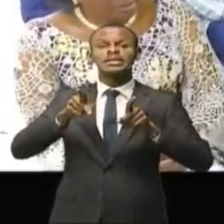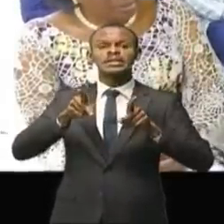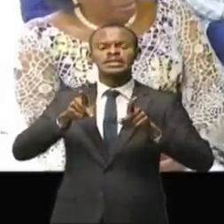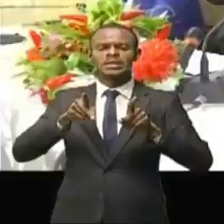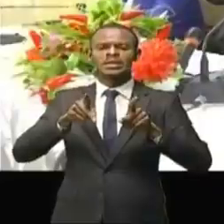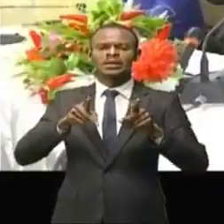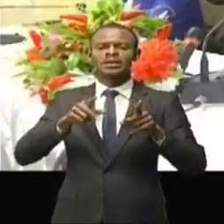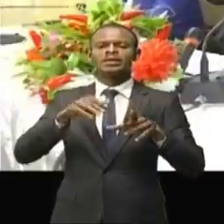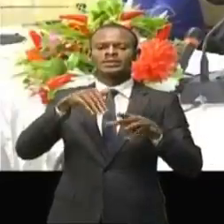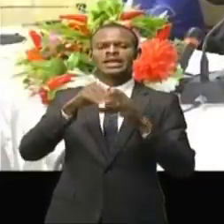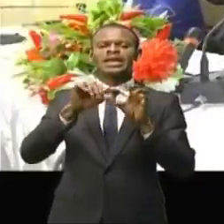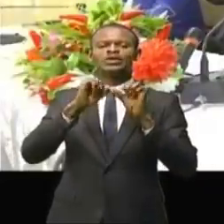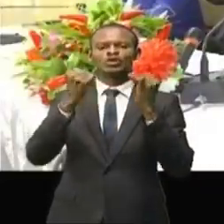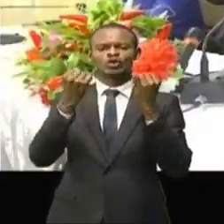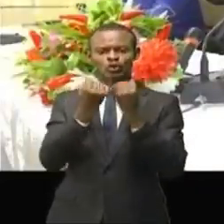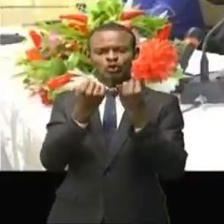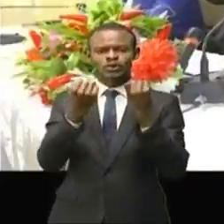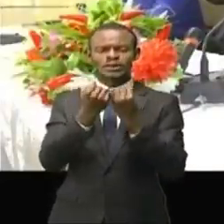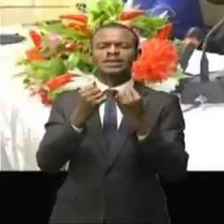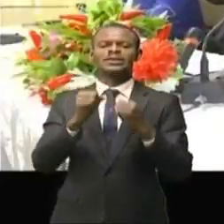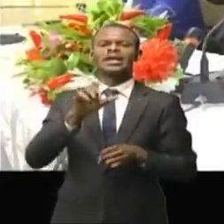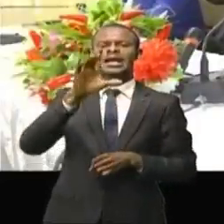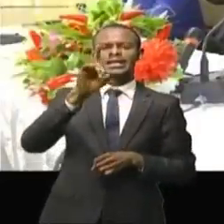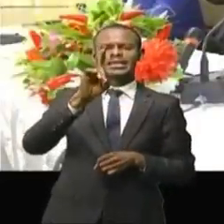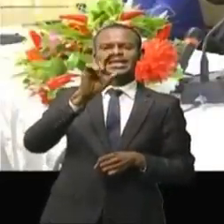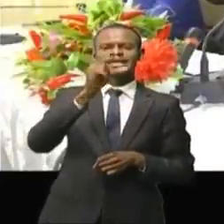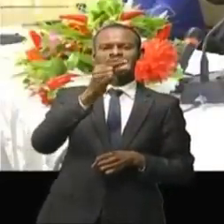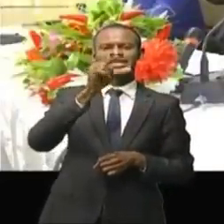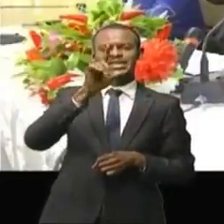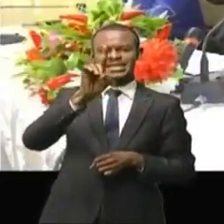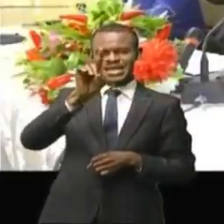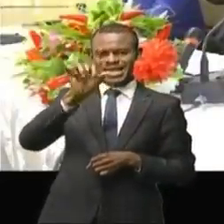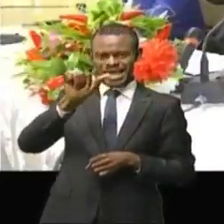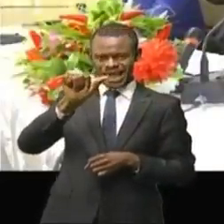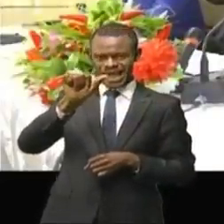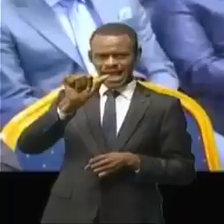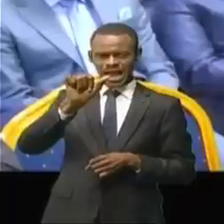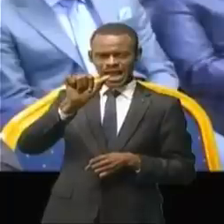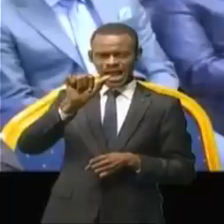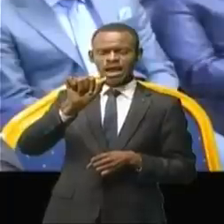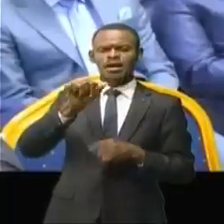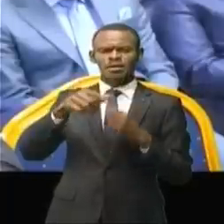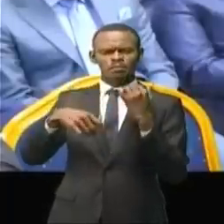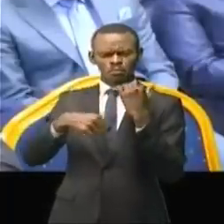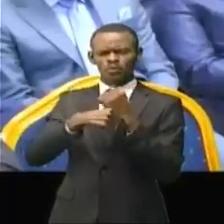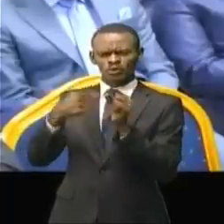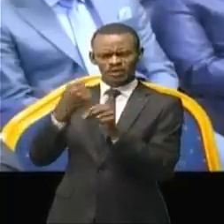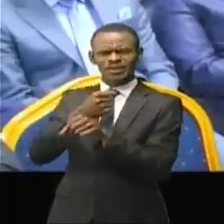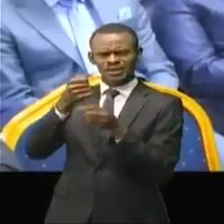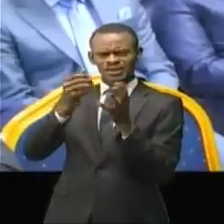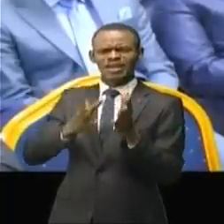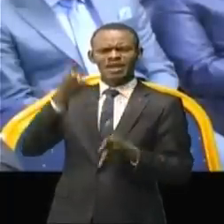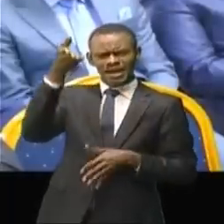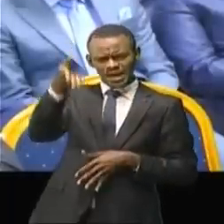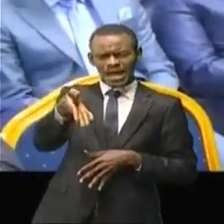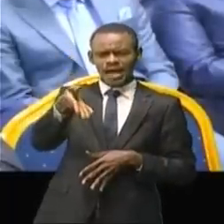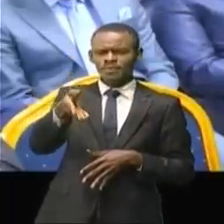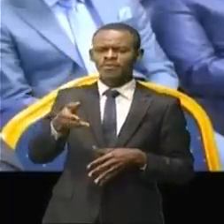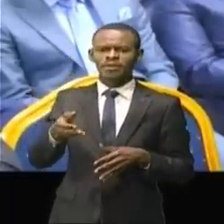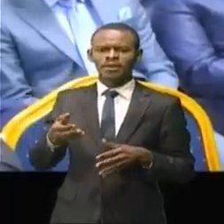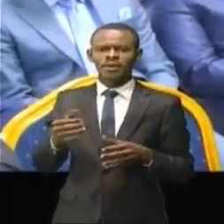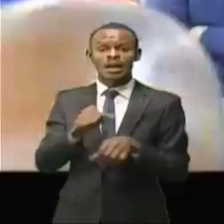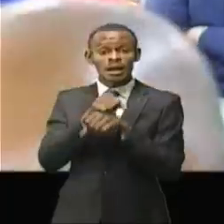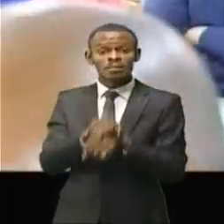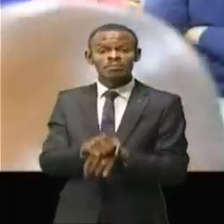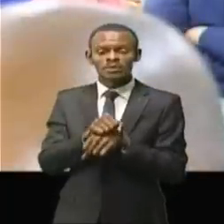des agents des cadres de la direction générale des douanes et axis non porteur du statut d'agent des carrières et